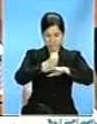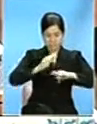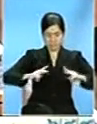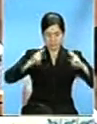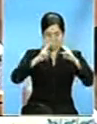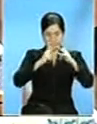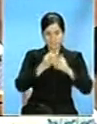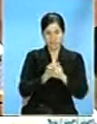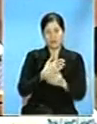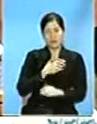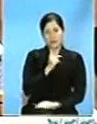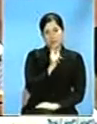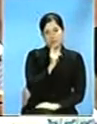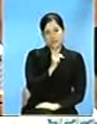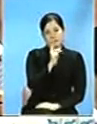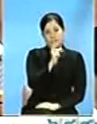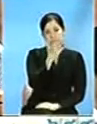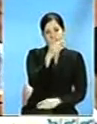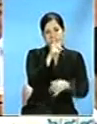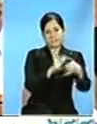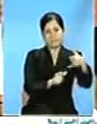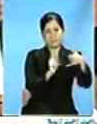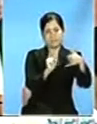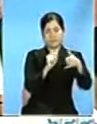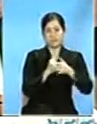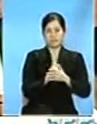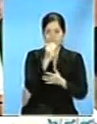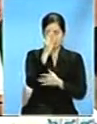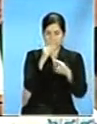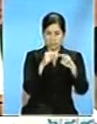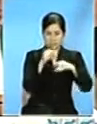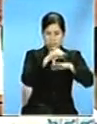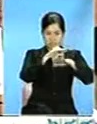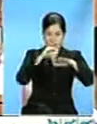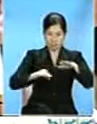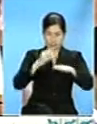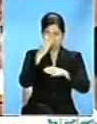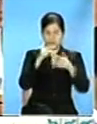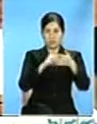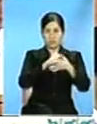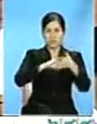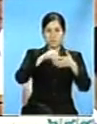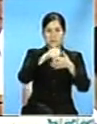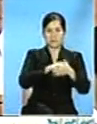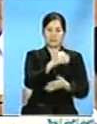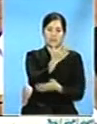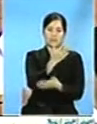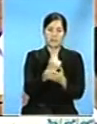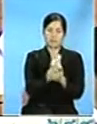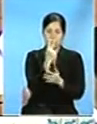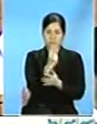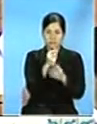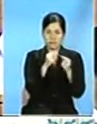ผมว่าไม่ได้ดูถูกกันไปหรอกครับดังนั้นทำไมคนที่ถอดถอนไม่มาจากการเลือกตั้งทั้งหมดจะได้รู้ว่าความเ